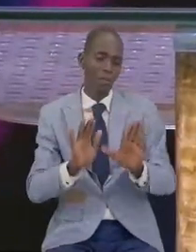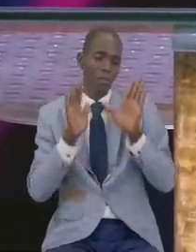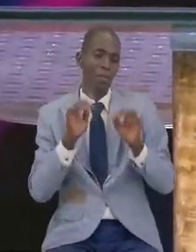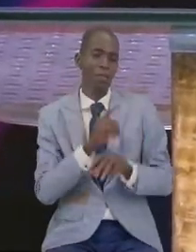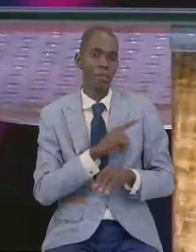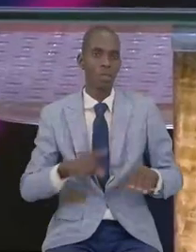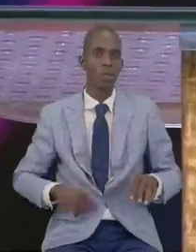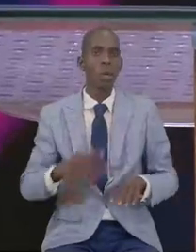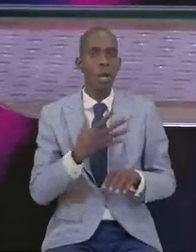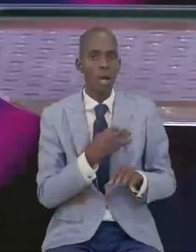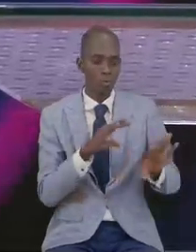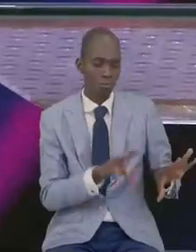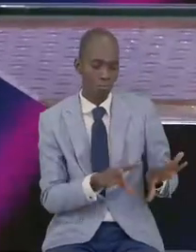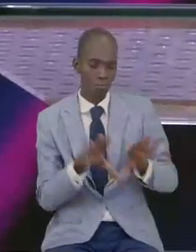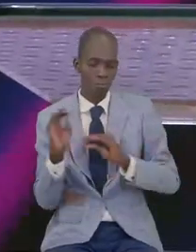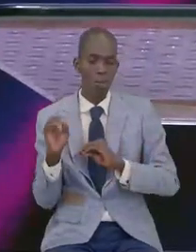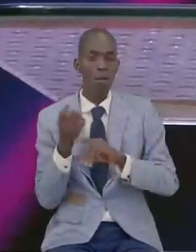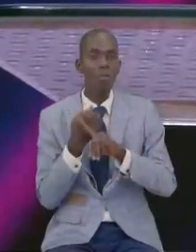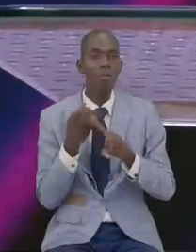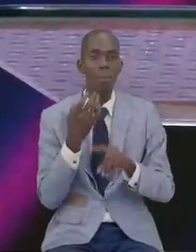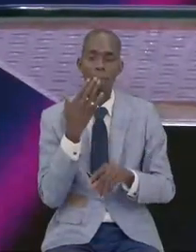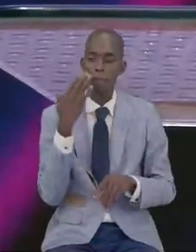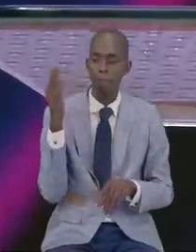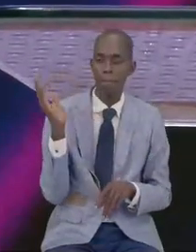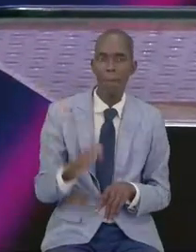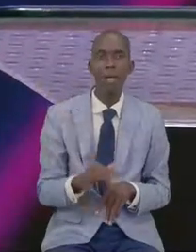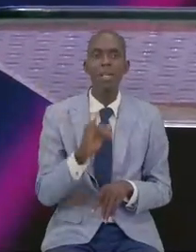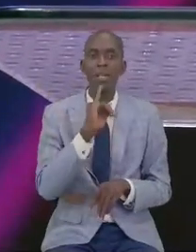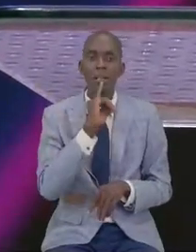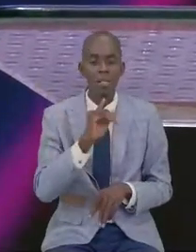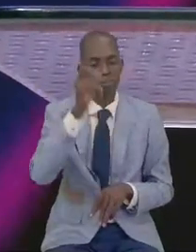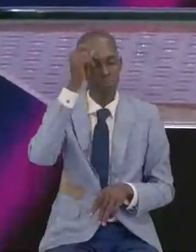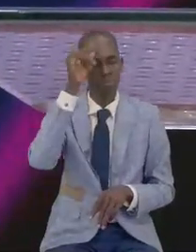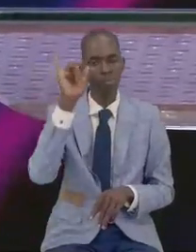il dit que voici la crainte du Seigneur, c'est la sagesse. S'éloigner du mal,